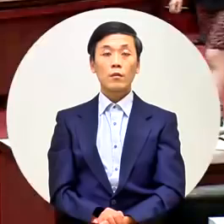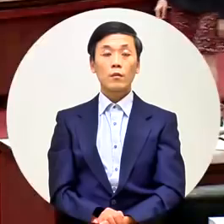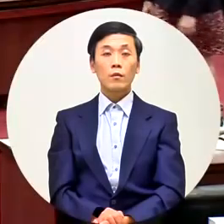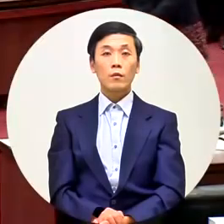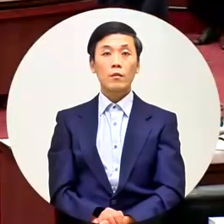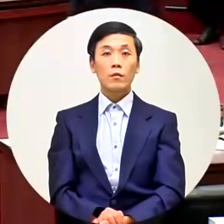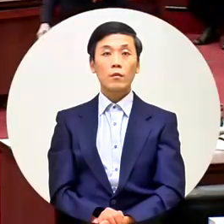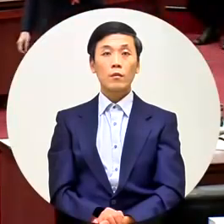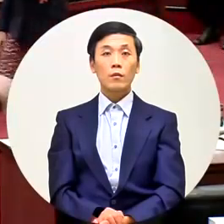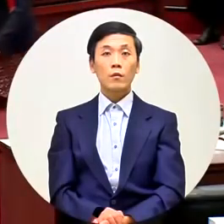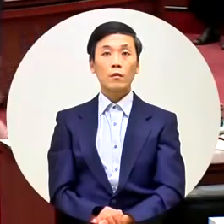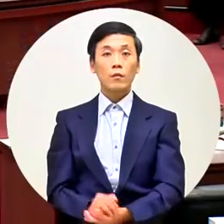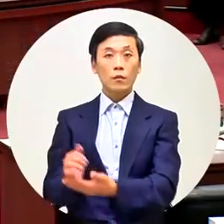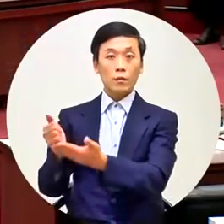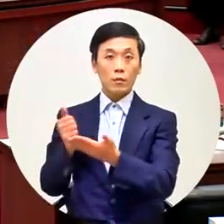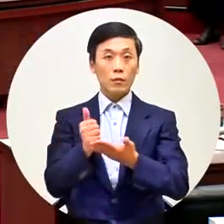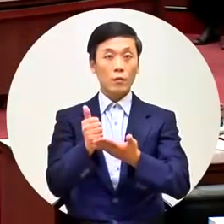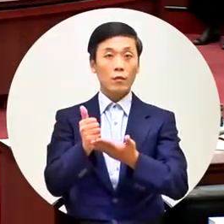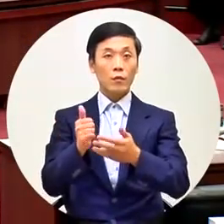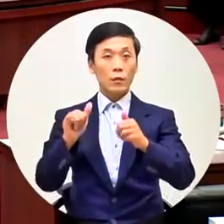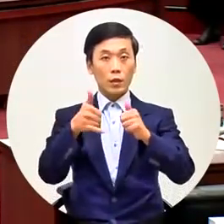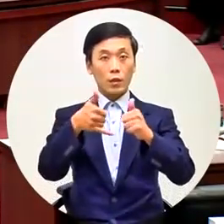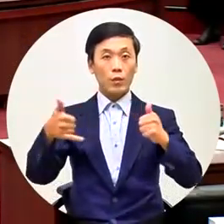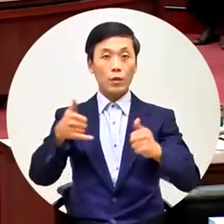请陈梅娟议员领取选票。